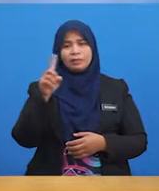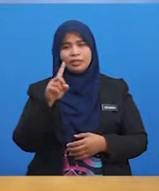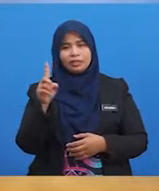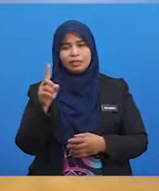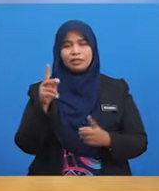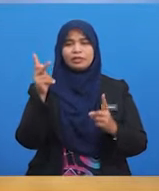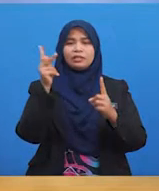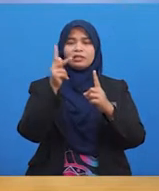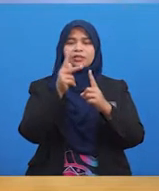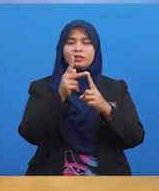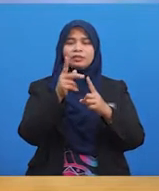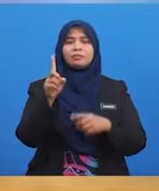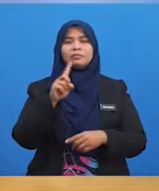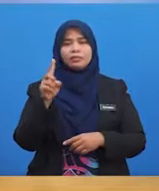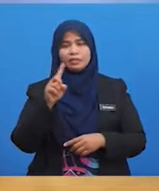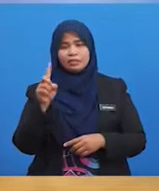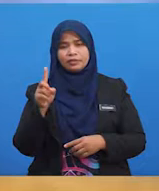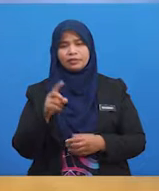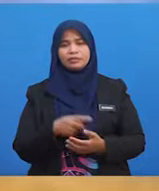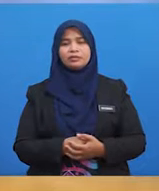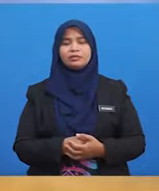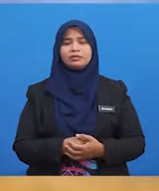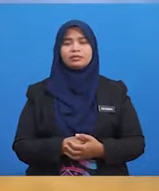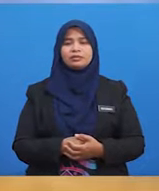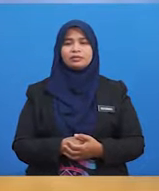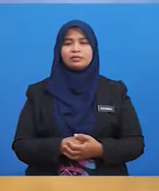Mana, ke mana.